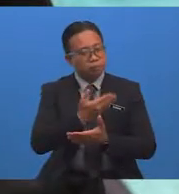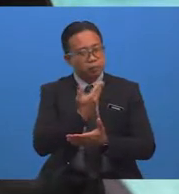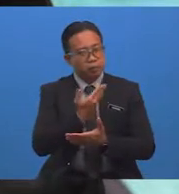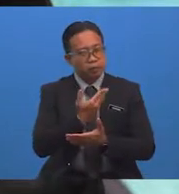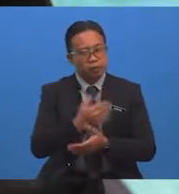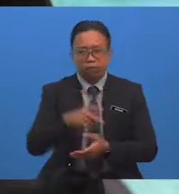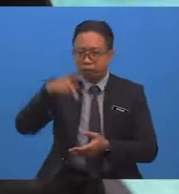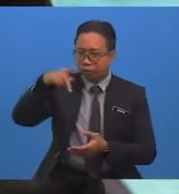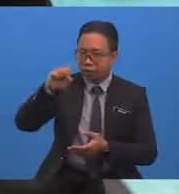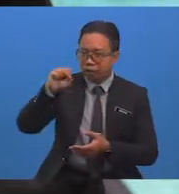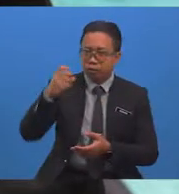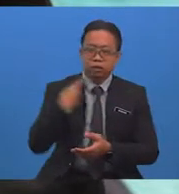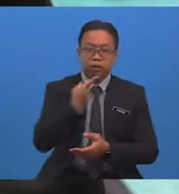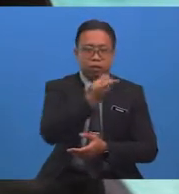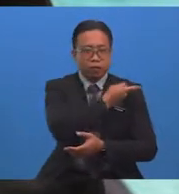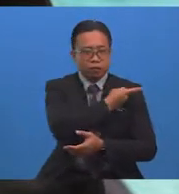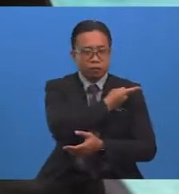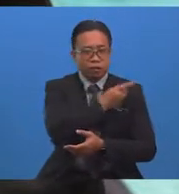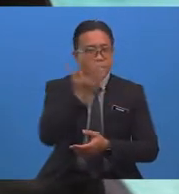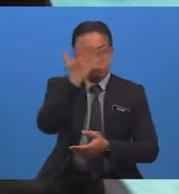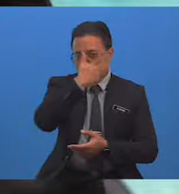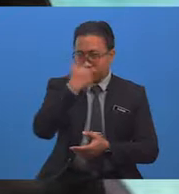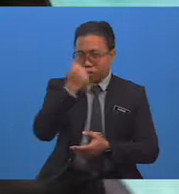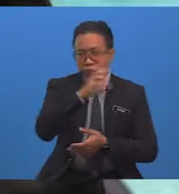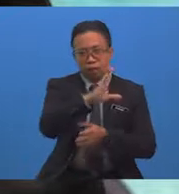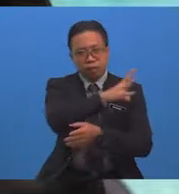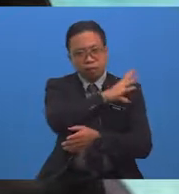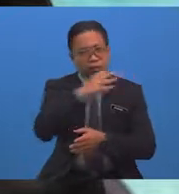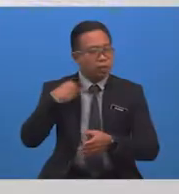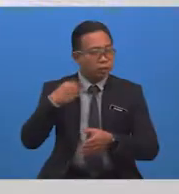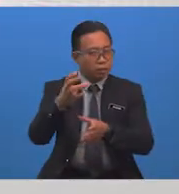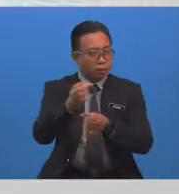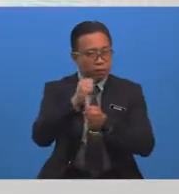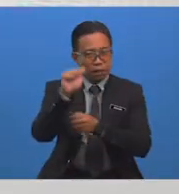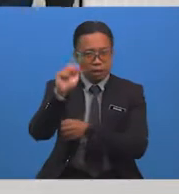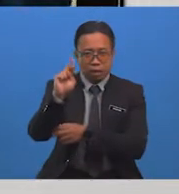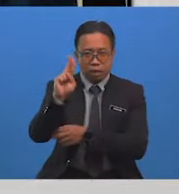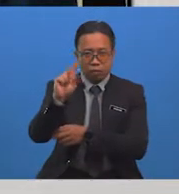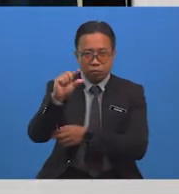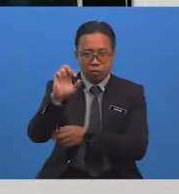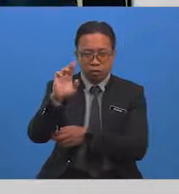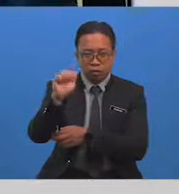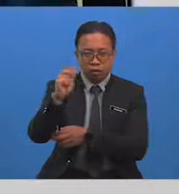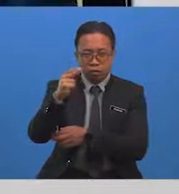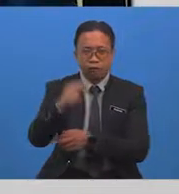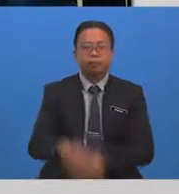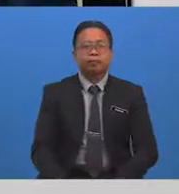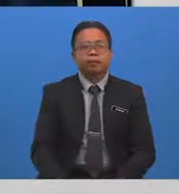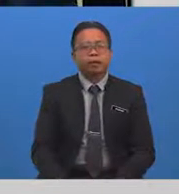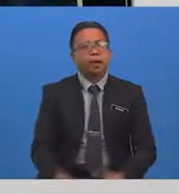Sumba kami ceria dan mendapat Anugerah peringkat negeri cegur lebih Apakah rahasia